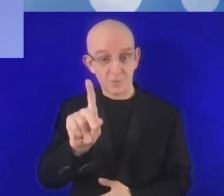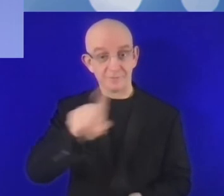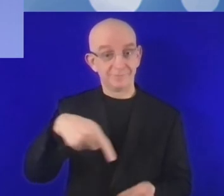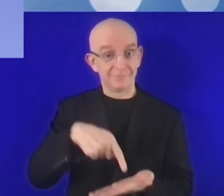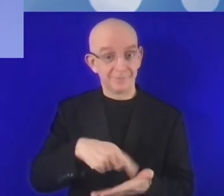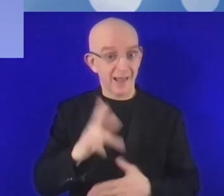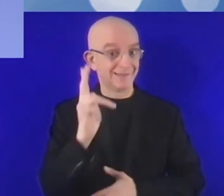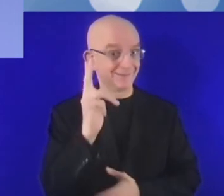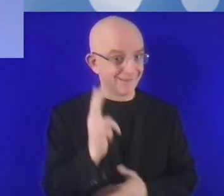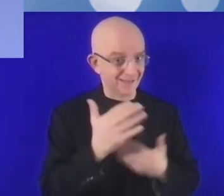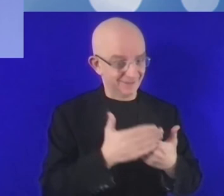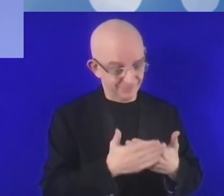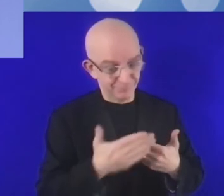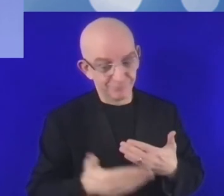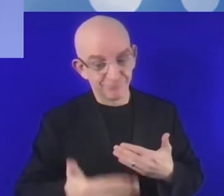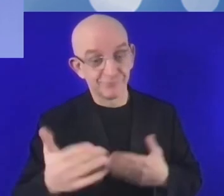Nous avons commencé